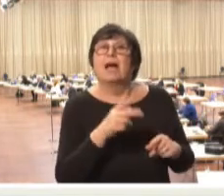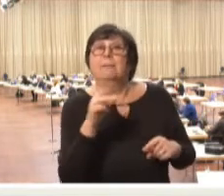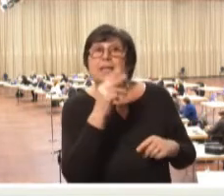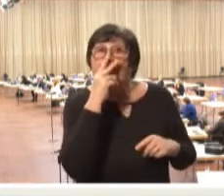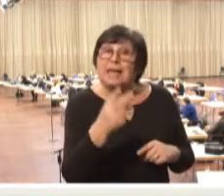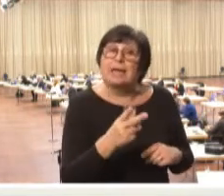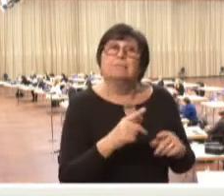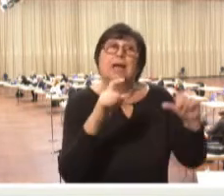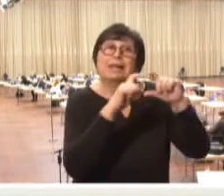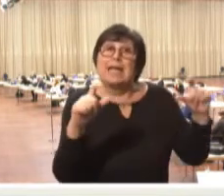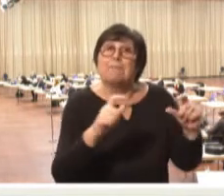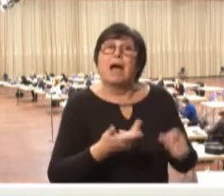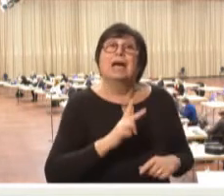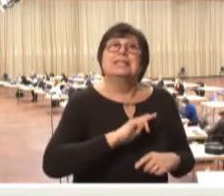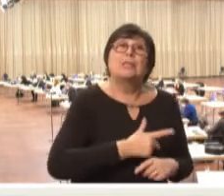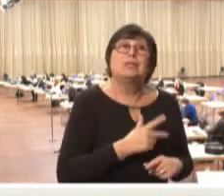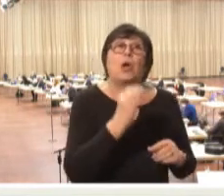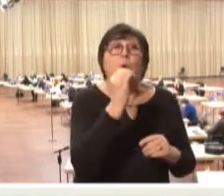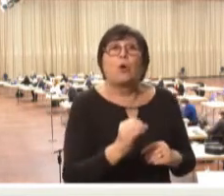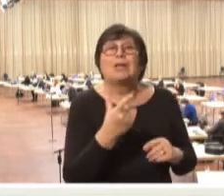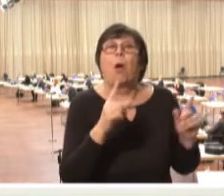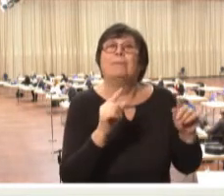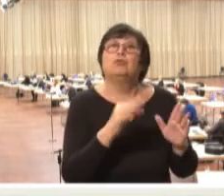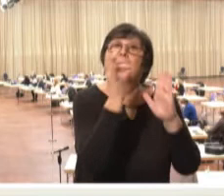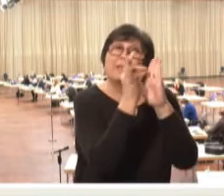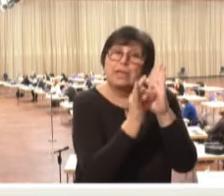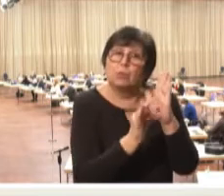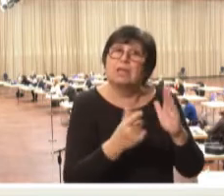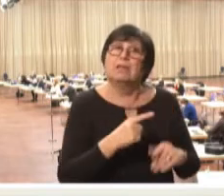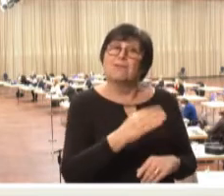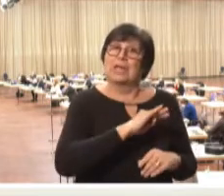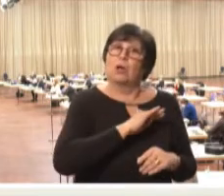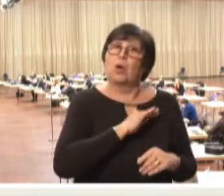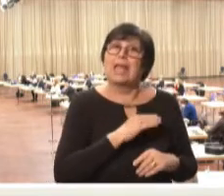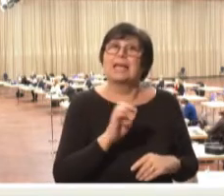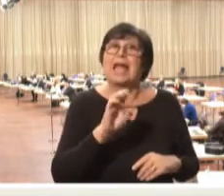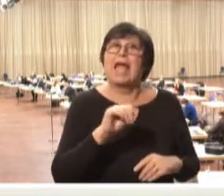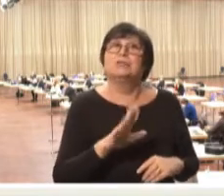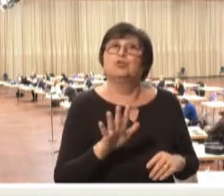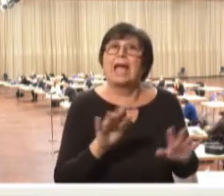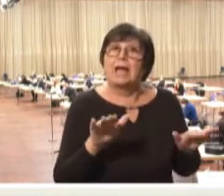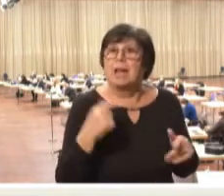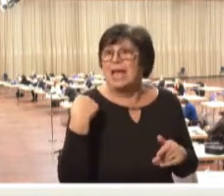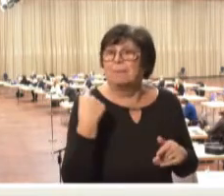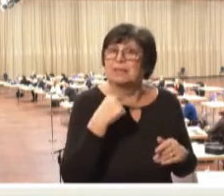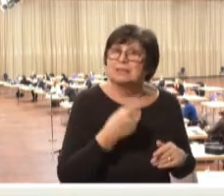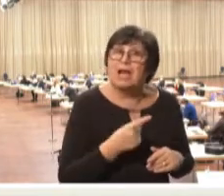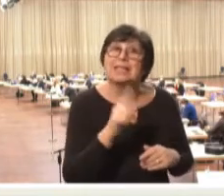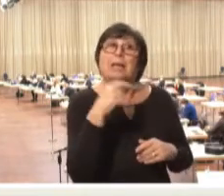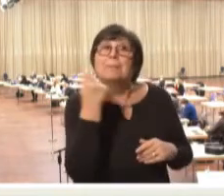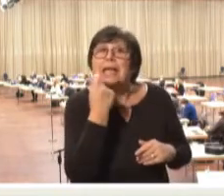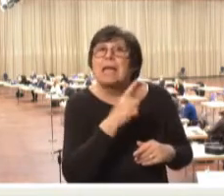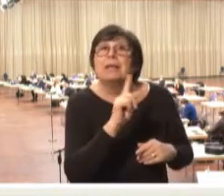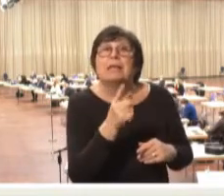auf das Thema der sozioökonomischen Rahmenbedingungen von der Kollegin Entsch-Engel eben angesprochen wurde, dass wir also die Betriebe nicht allein